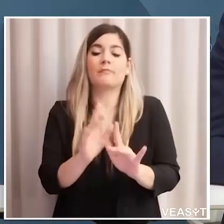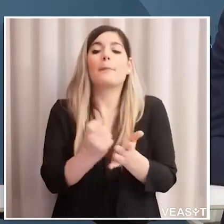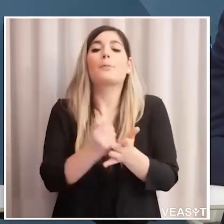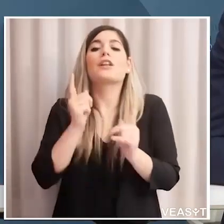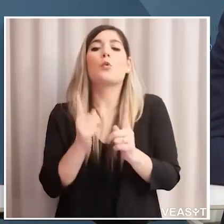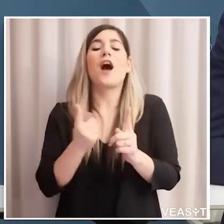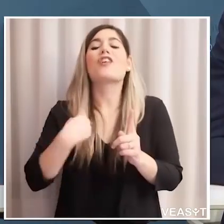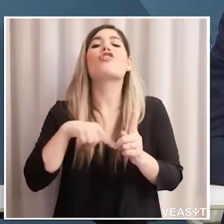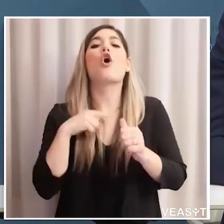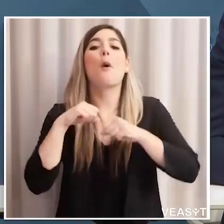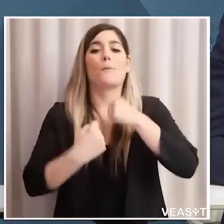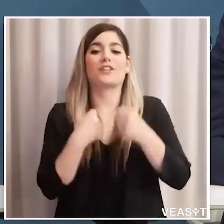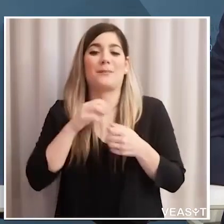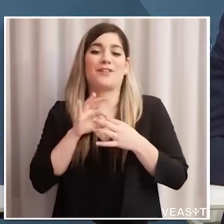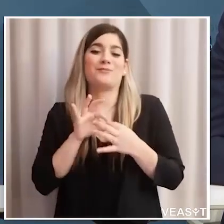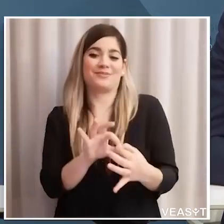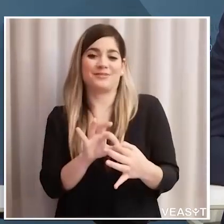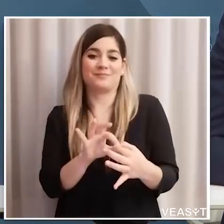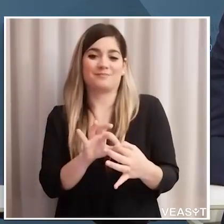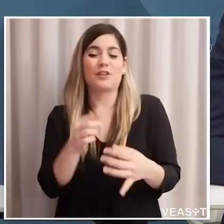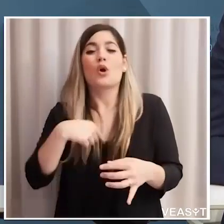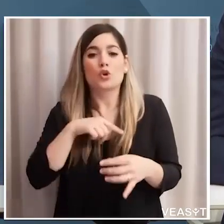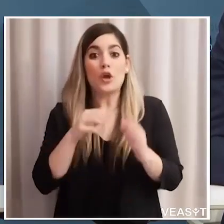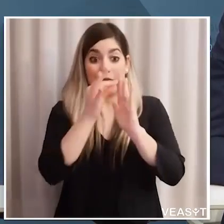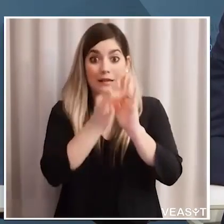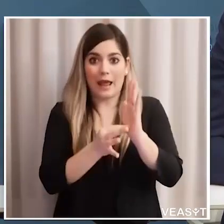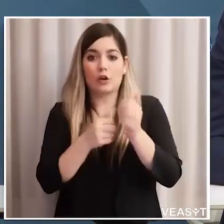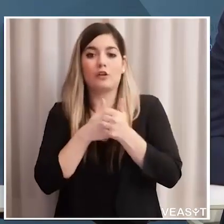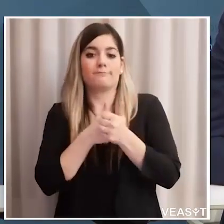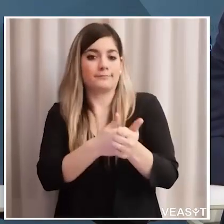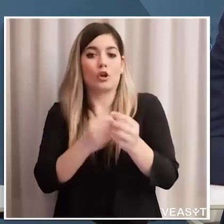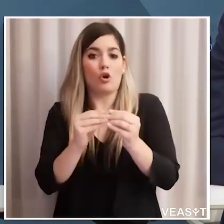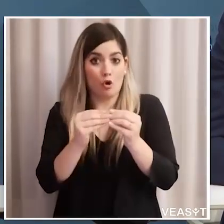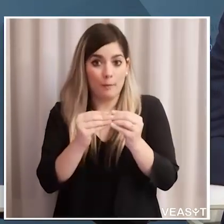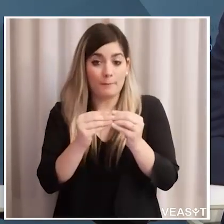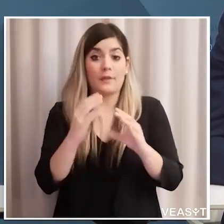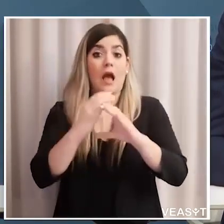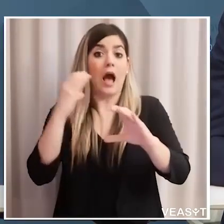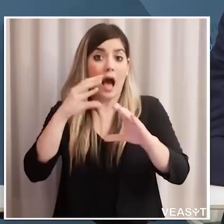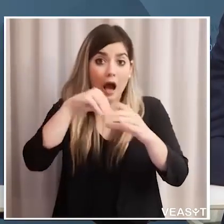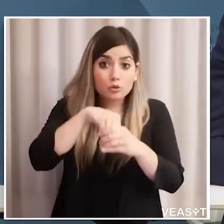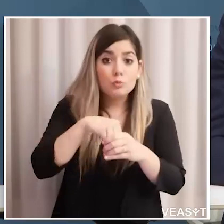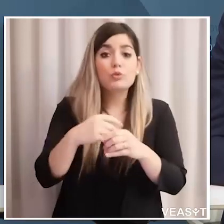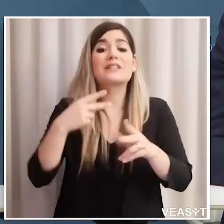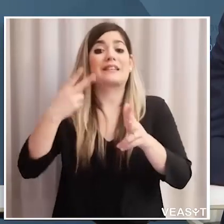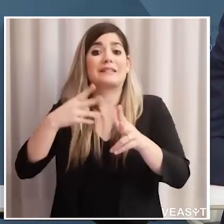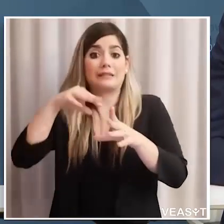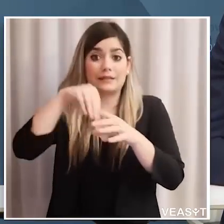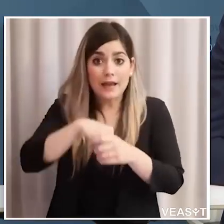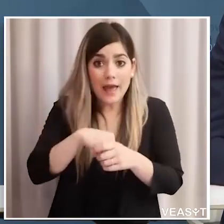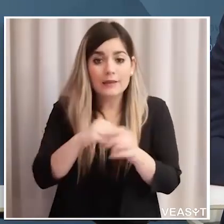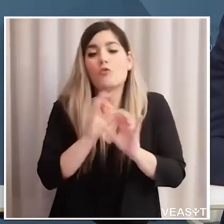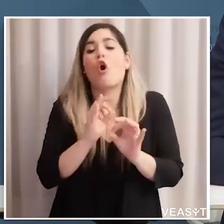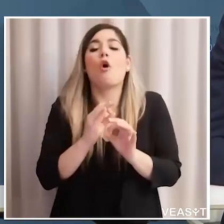comportiamo e come riusciamo a mantenere le regole, sia sugli autobus che sui treni